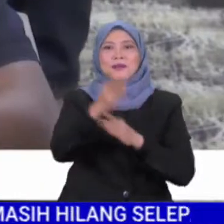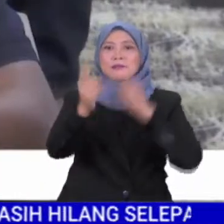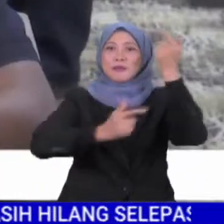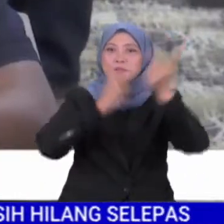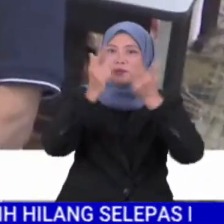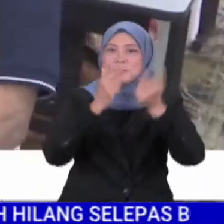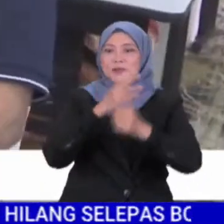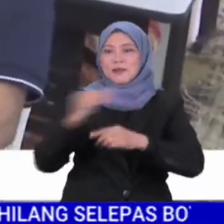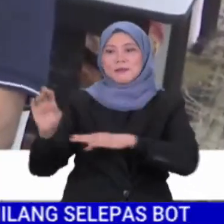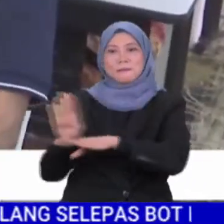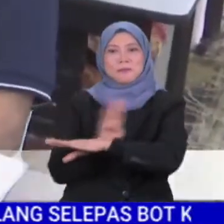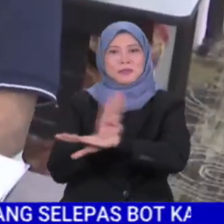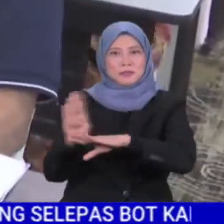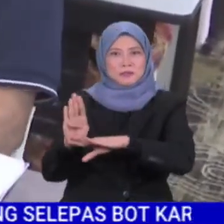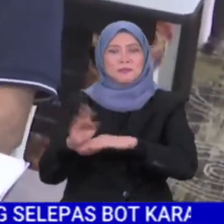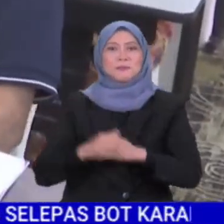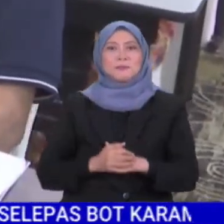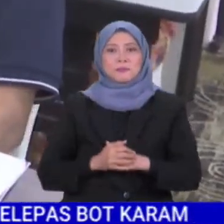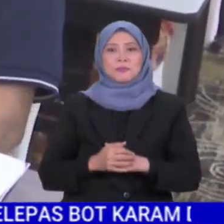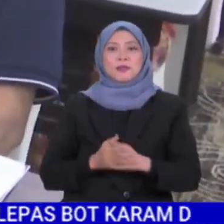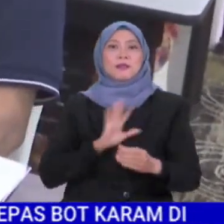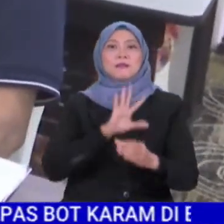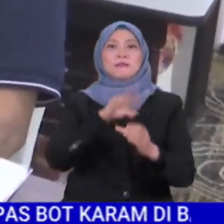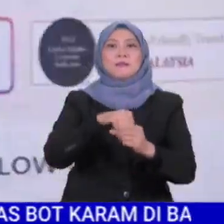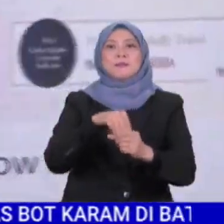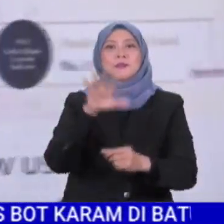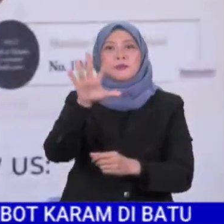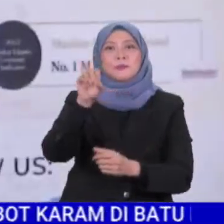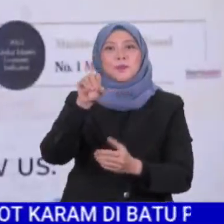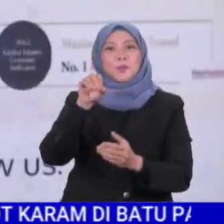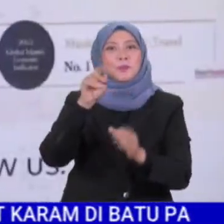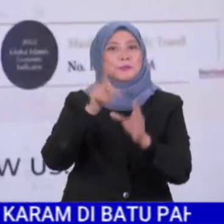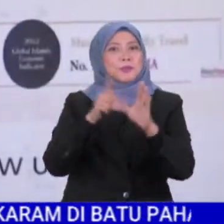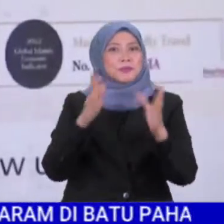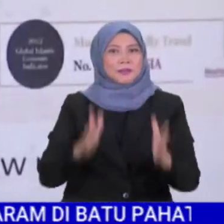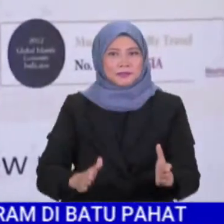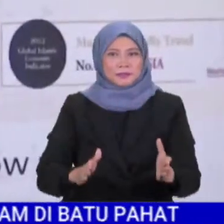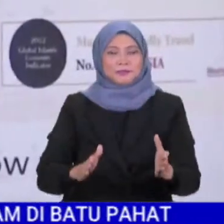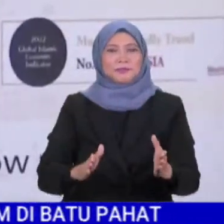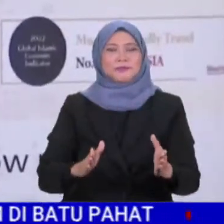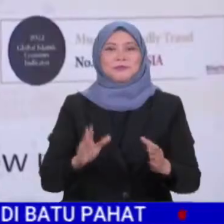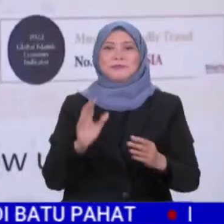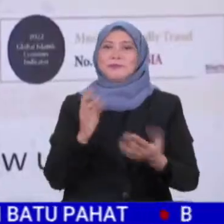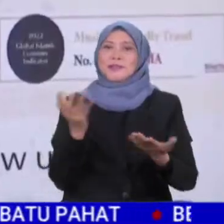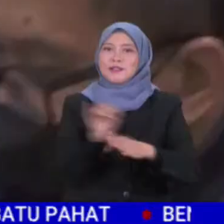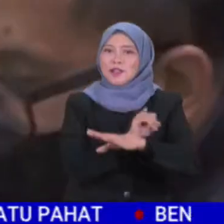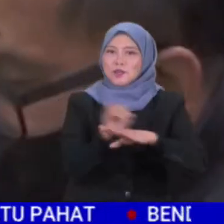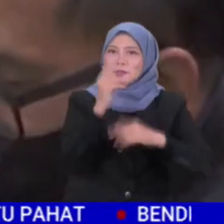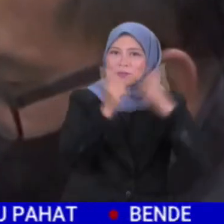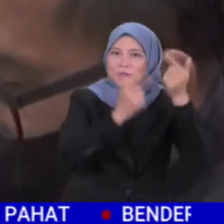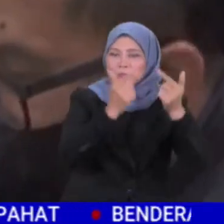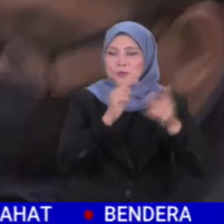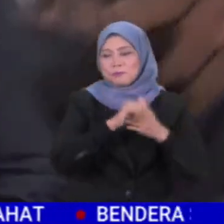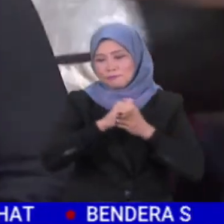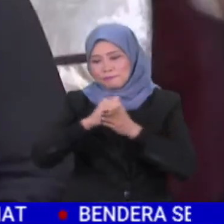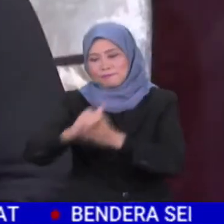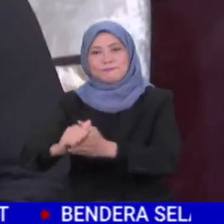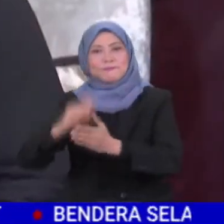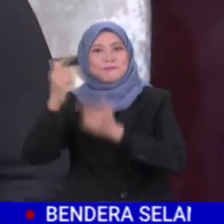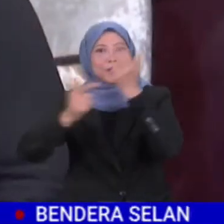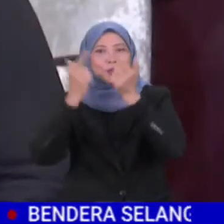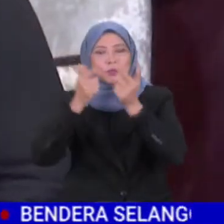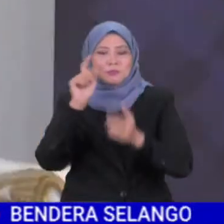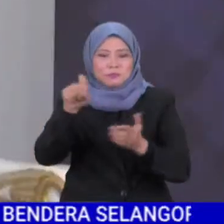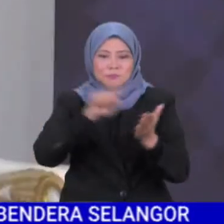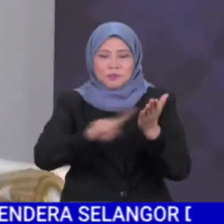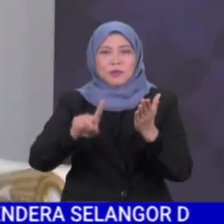dan perniagaan. Ia disertai lebih 50 peserta dari pemain industri berkaitan termasuk pemandu pelancong untuk